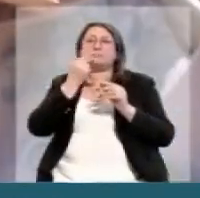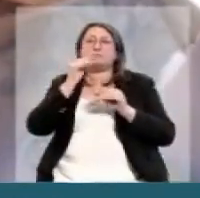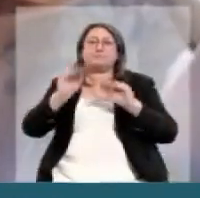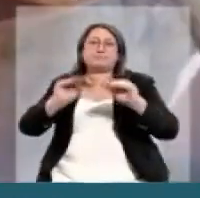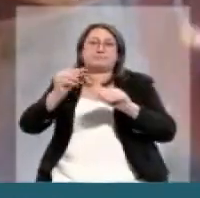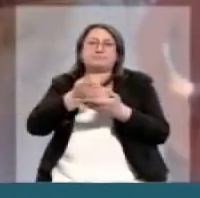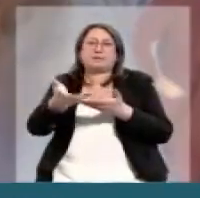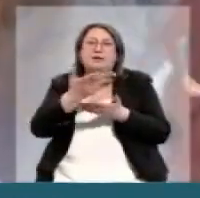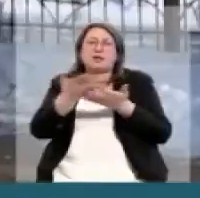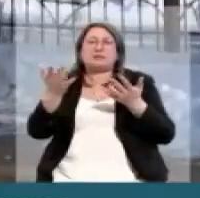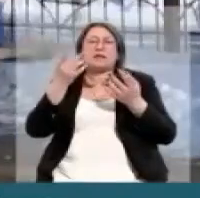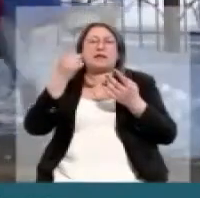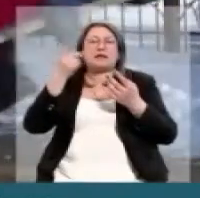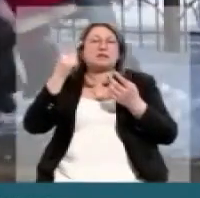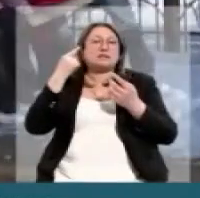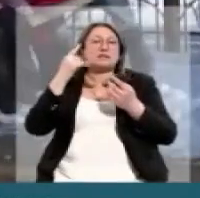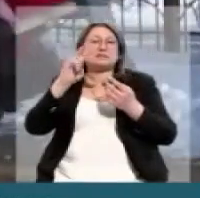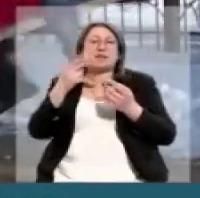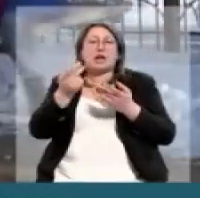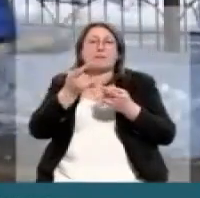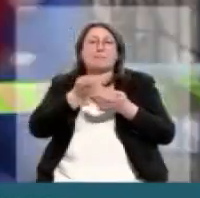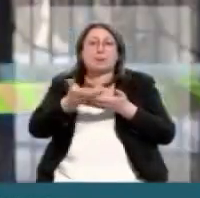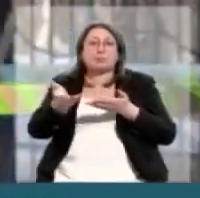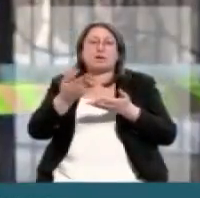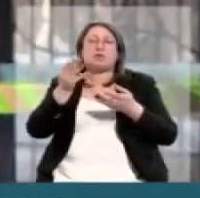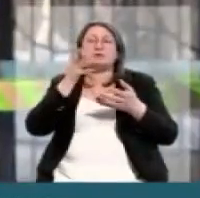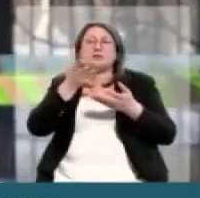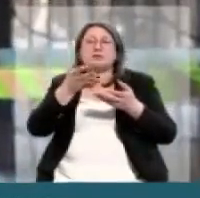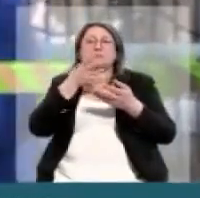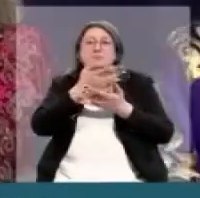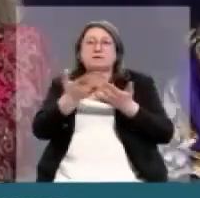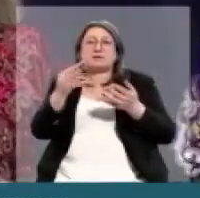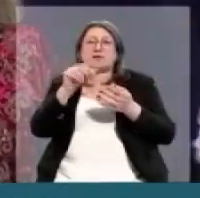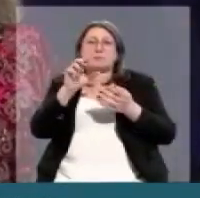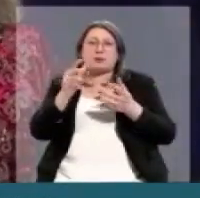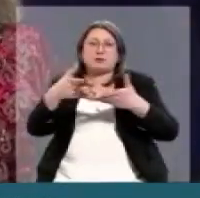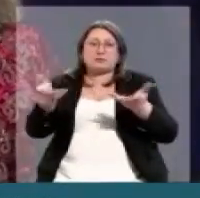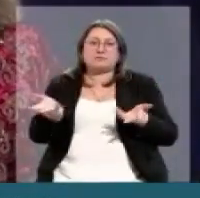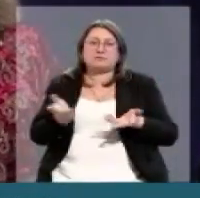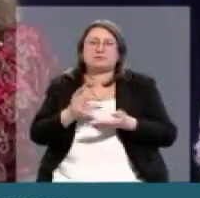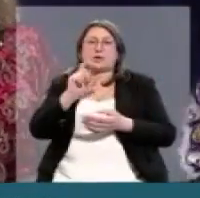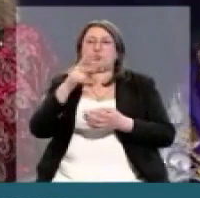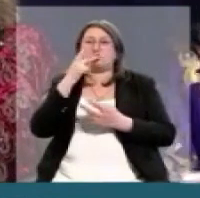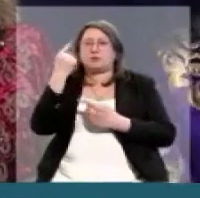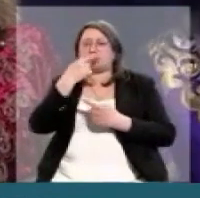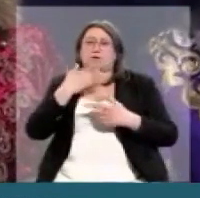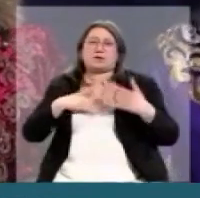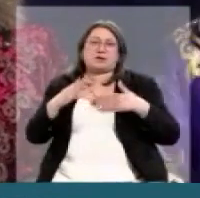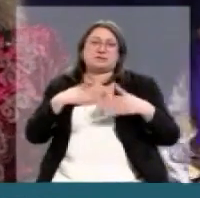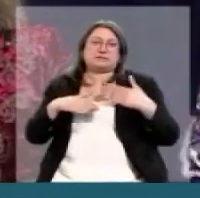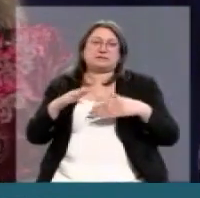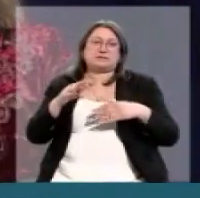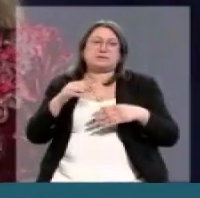қоса жастар алтыбақан аясында жиналды. Жүздерінен жылылық пен қуаныш байқалады. Примите искренние поздравления с нашим